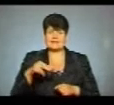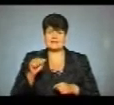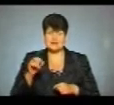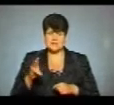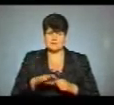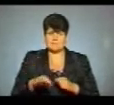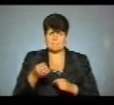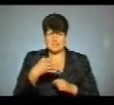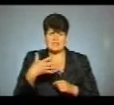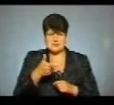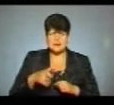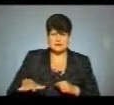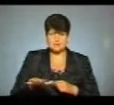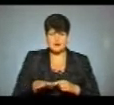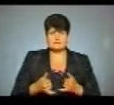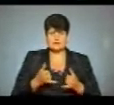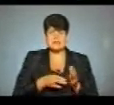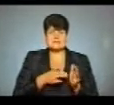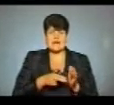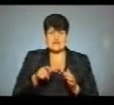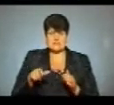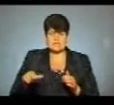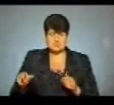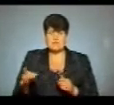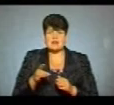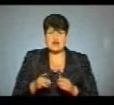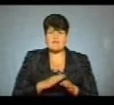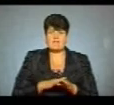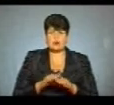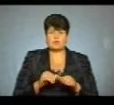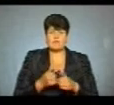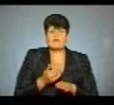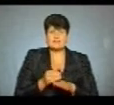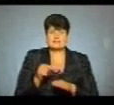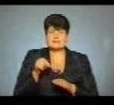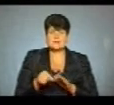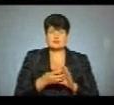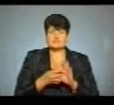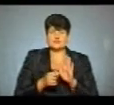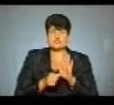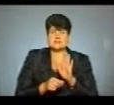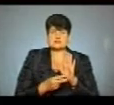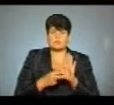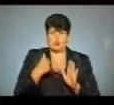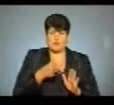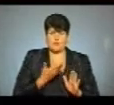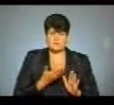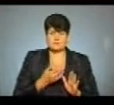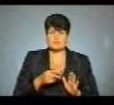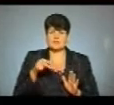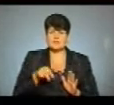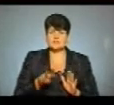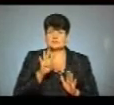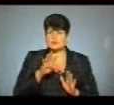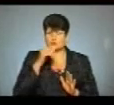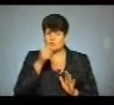площею 15 гектарів для залізничників Тернопільський райвиконком виділив у 1967 році. У 2004